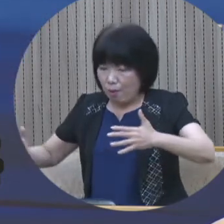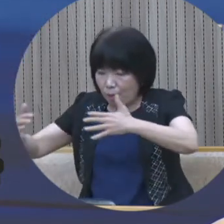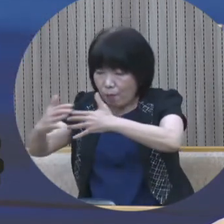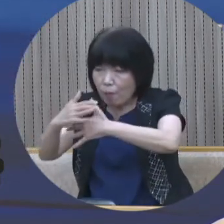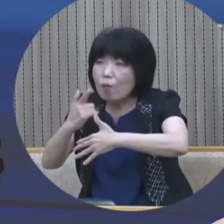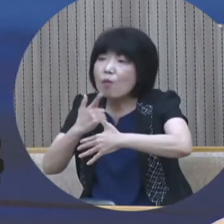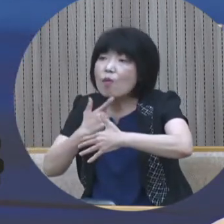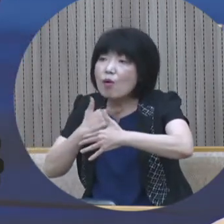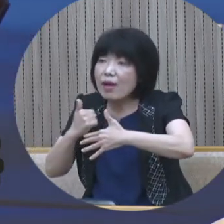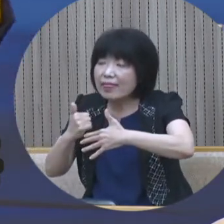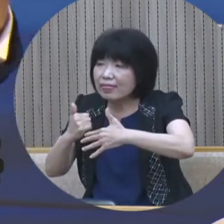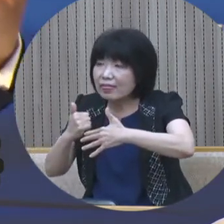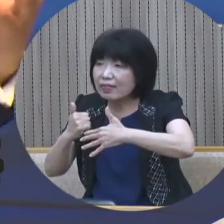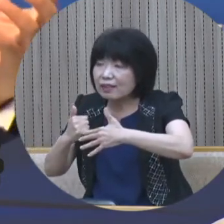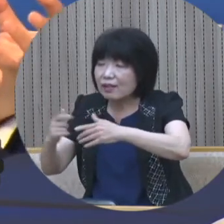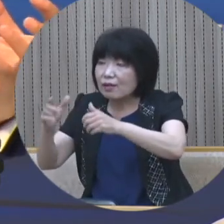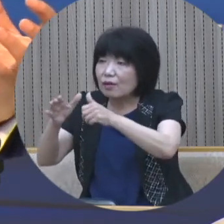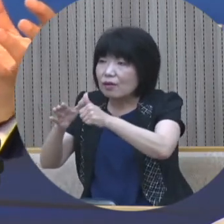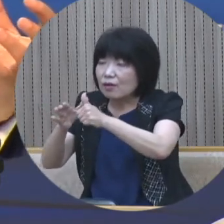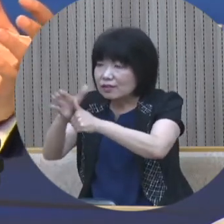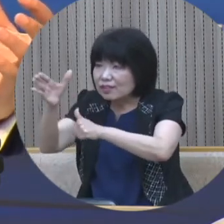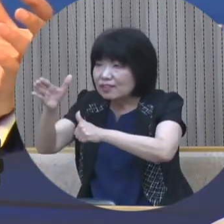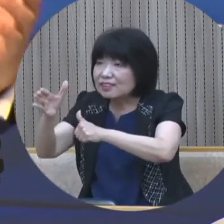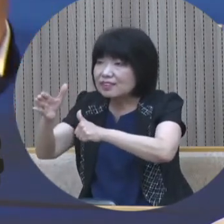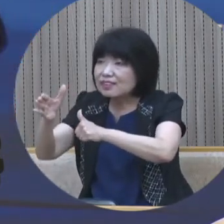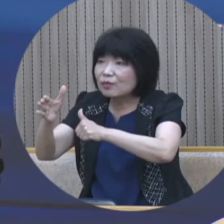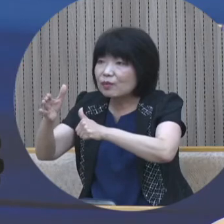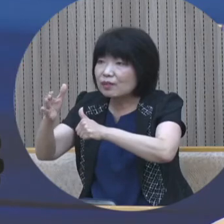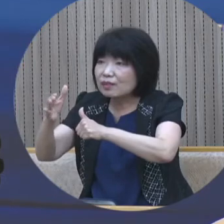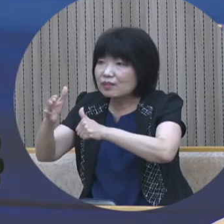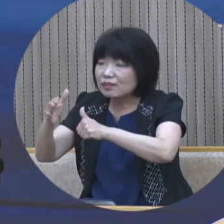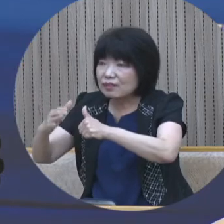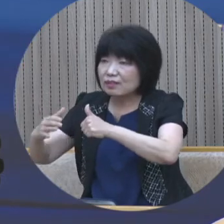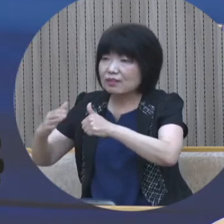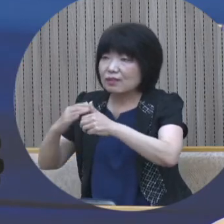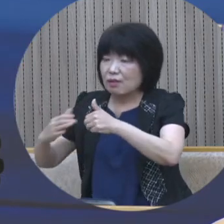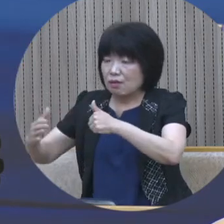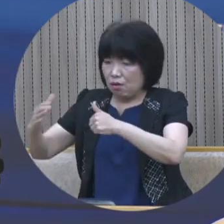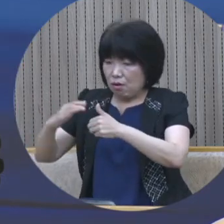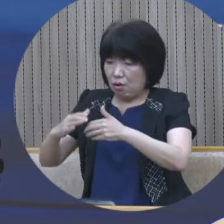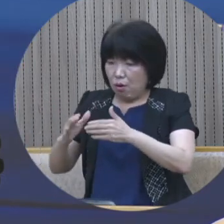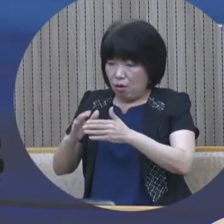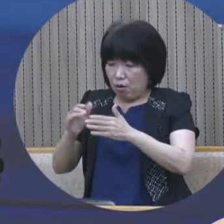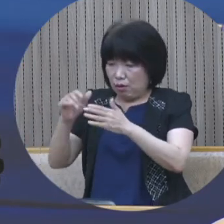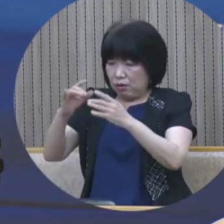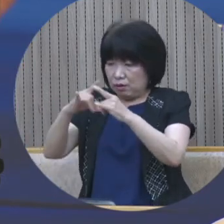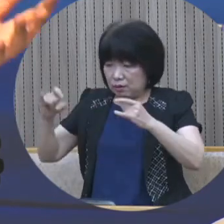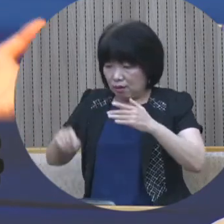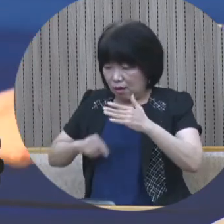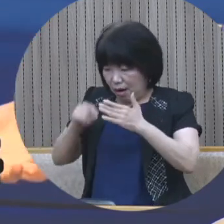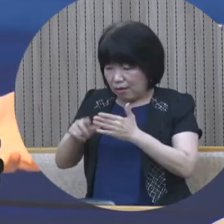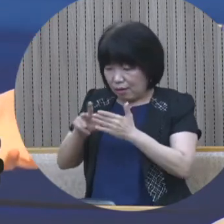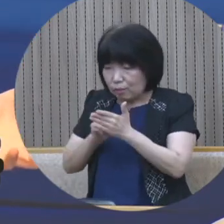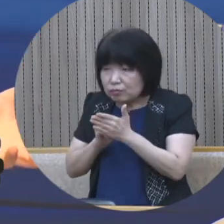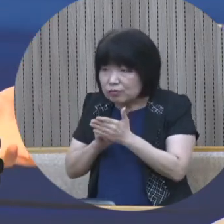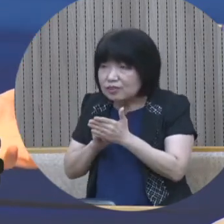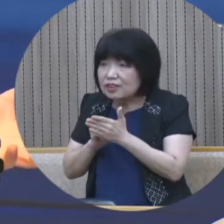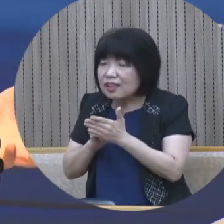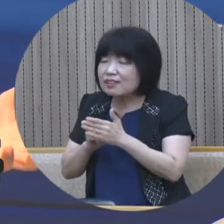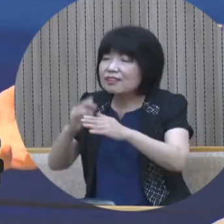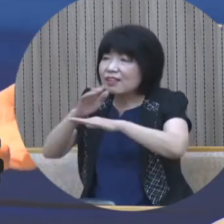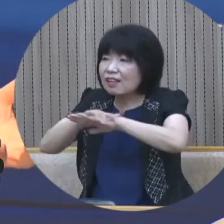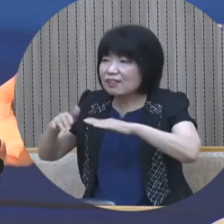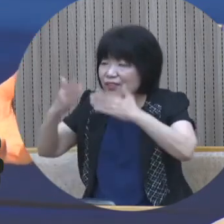포위했던 적들의 것으로 포위당한 성 안의 문제를 하나님이 해결하시는